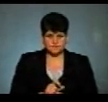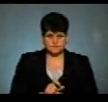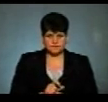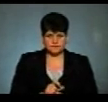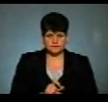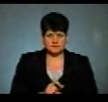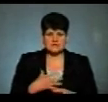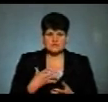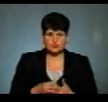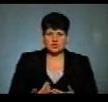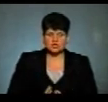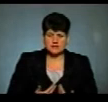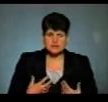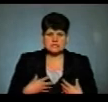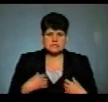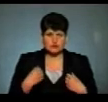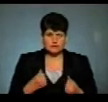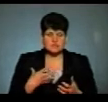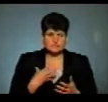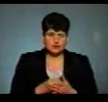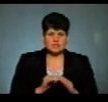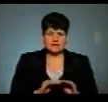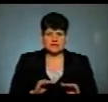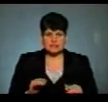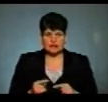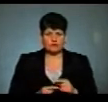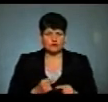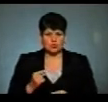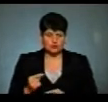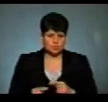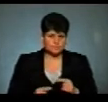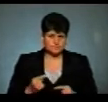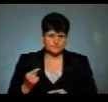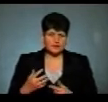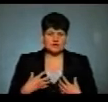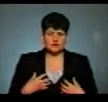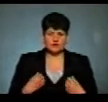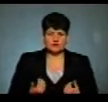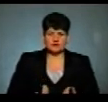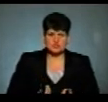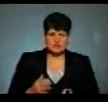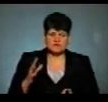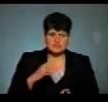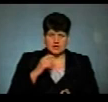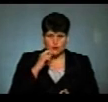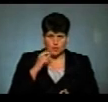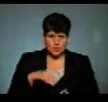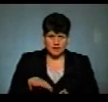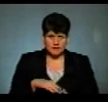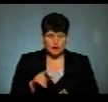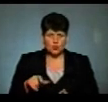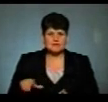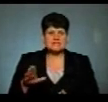за своє життя, за здоров'я своє, своїх дітей, внуків і за здоров'я і життя всієї України і